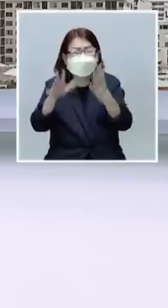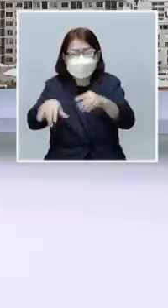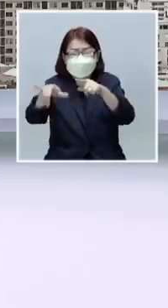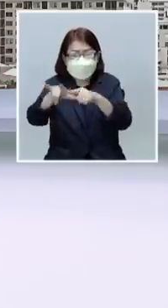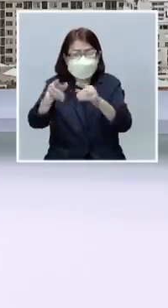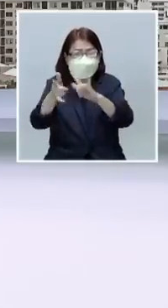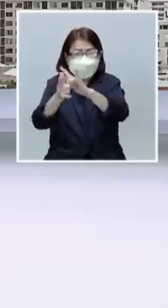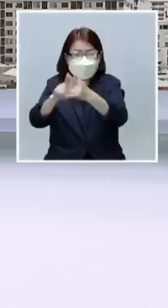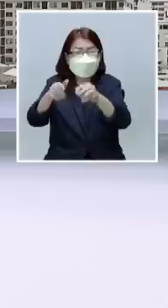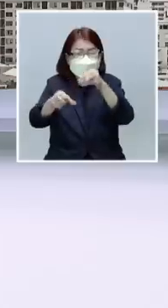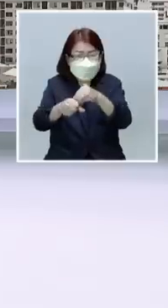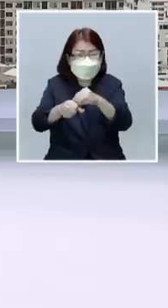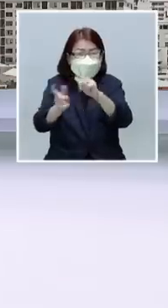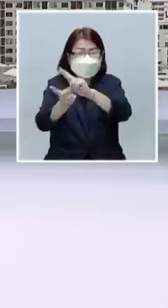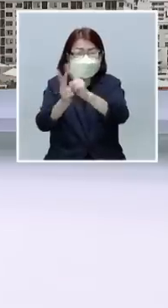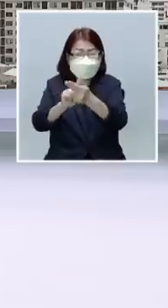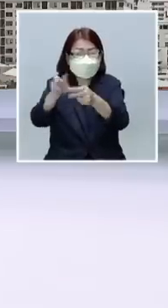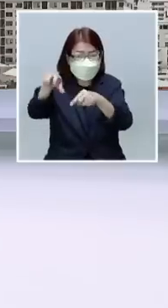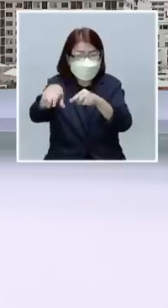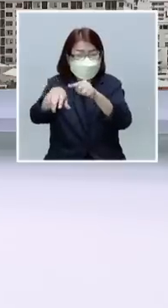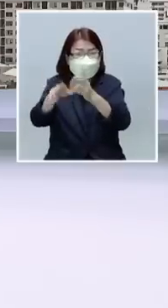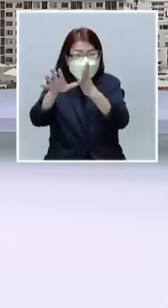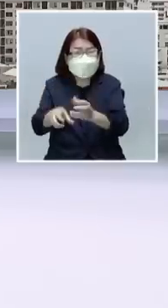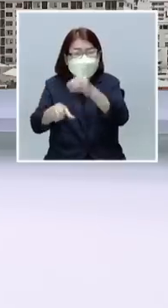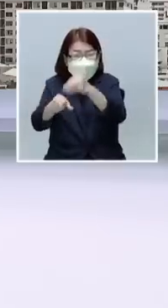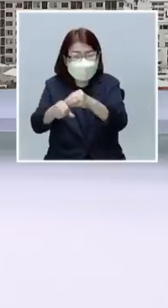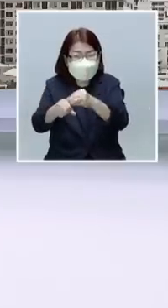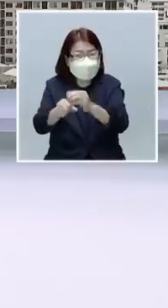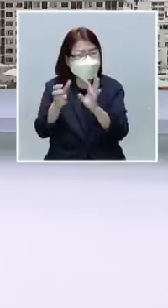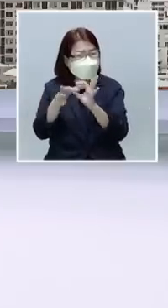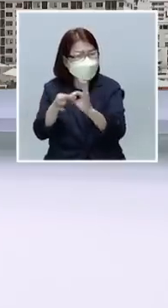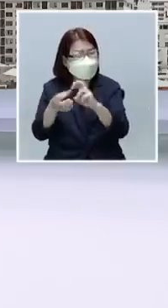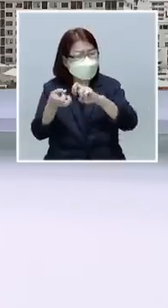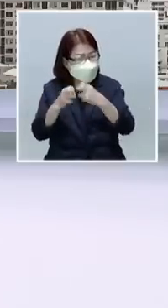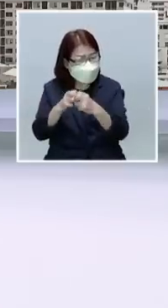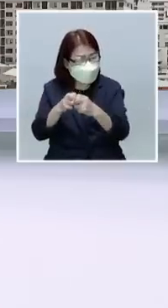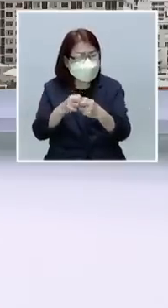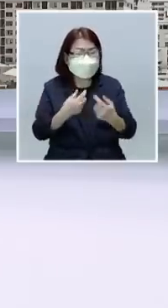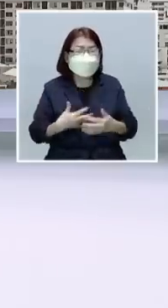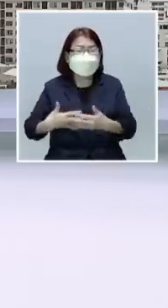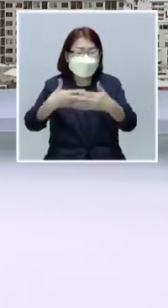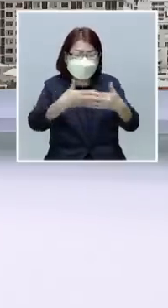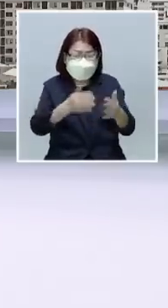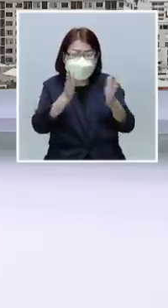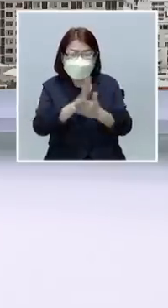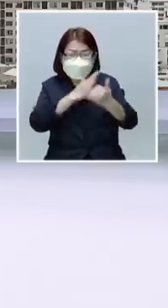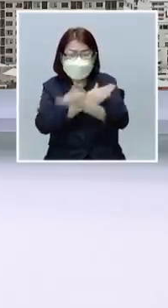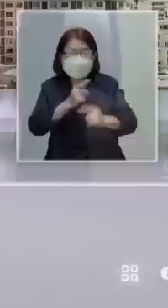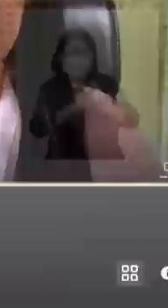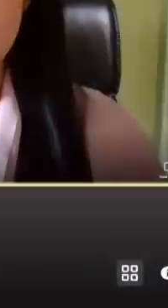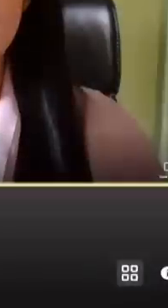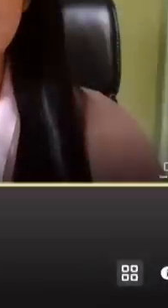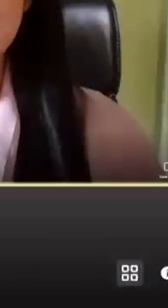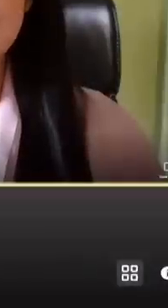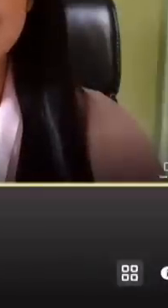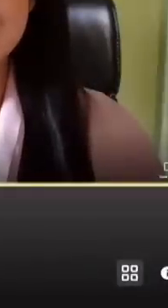านีอวกาศนานาชาติหรือว่า ISS นั่นเองนะคะสหรัฐและหลายชาติออกมาประนามรัสเซียรายละเอียดของเรื่องนี้เป็นอย่างไรติดตามจาก